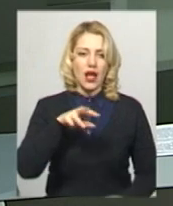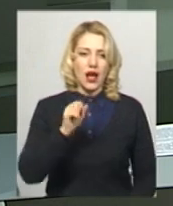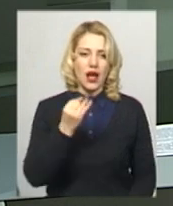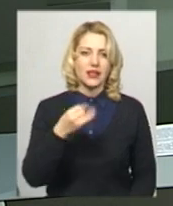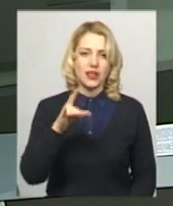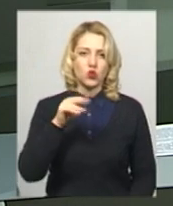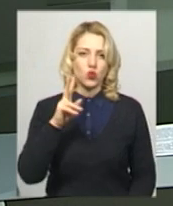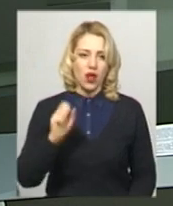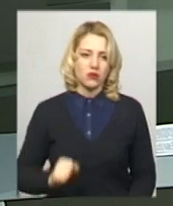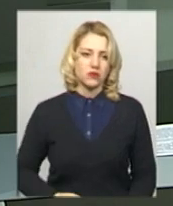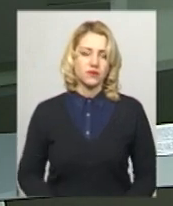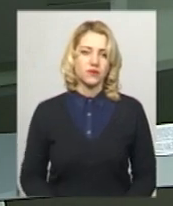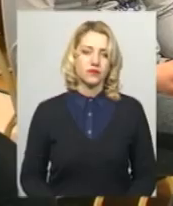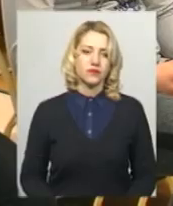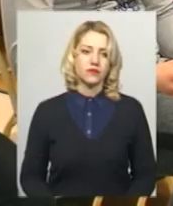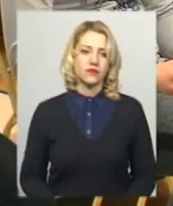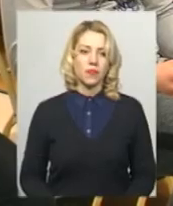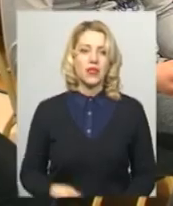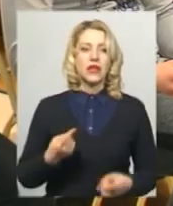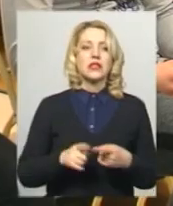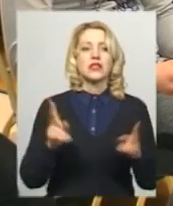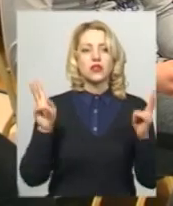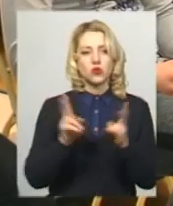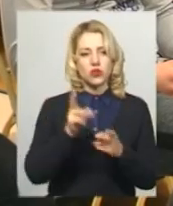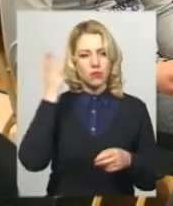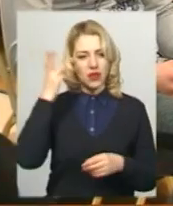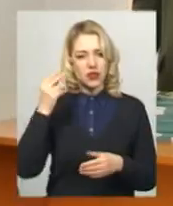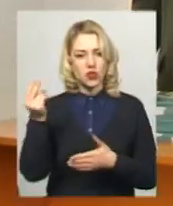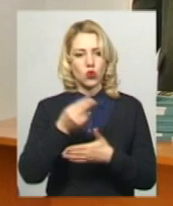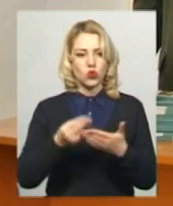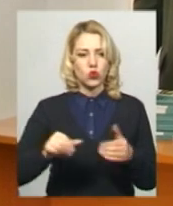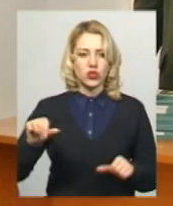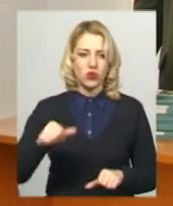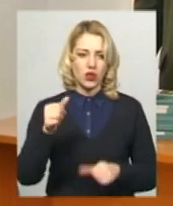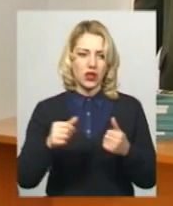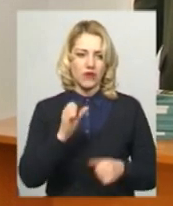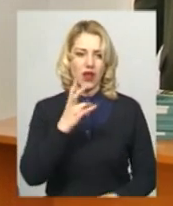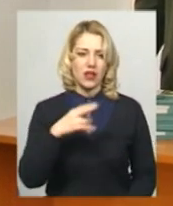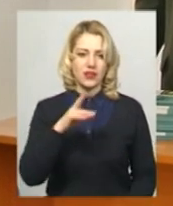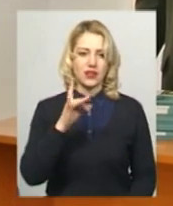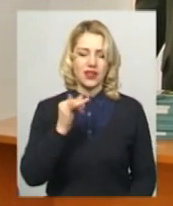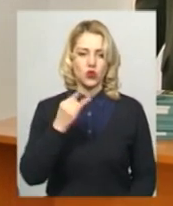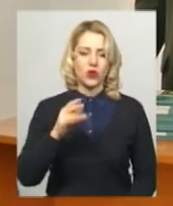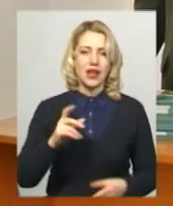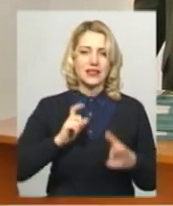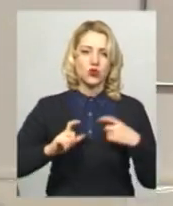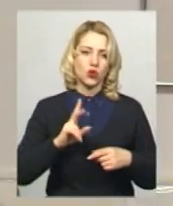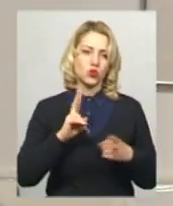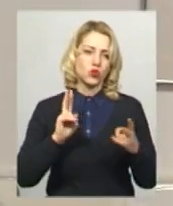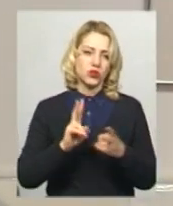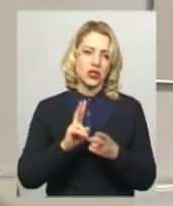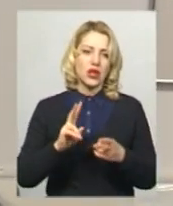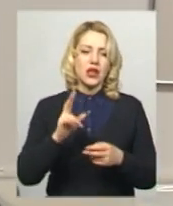моя колега Тетяна Ворожцова. Це зустріч хмельницького художника-графіка Михайла Андрійчука зі студентами, які навчаються на